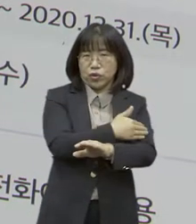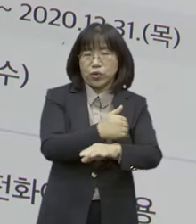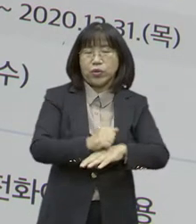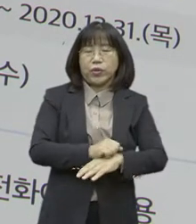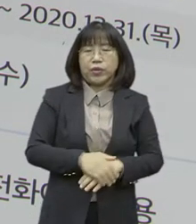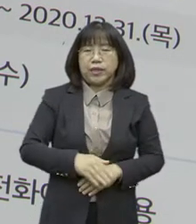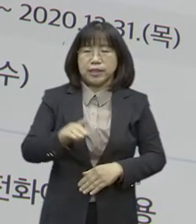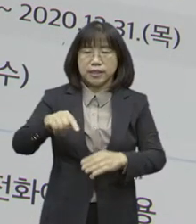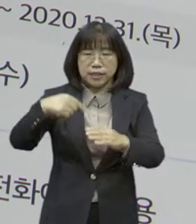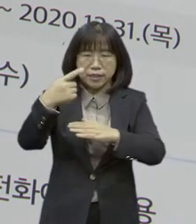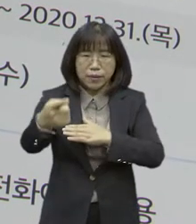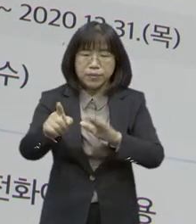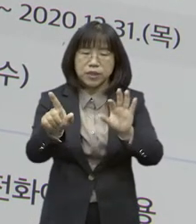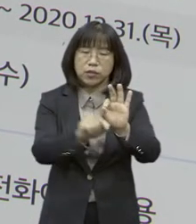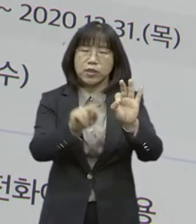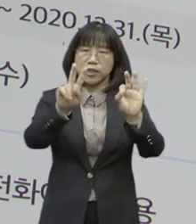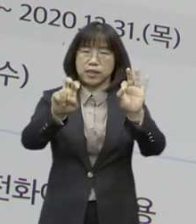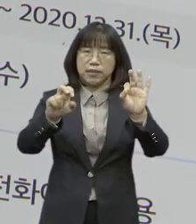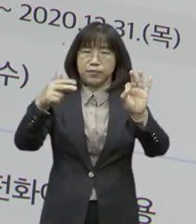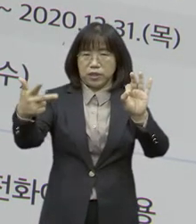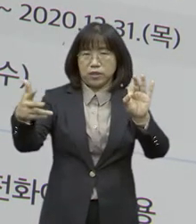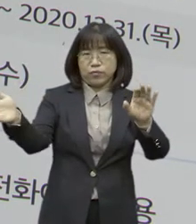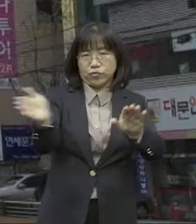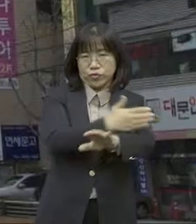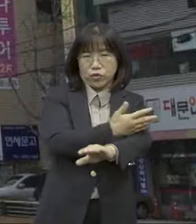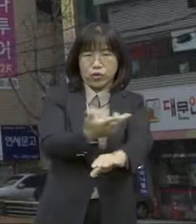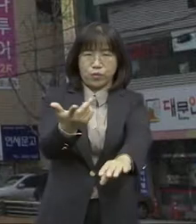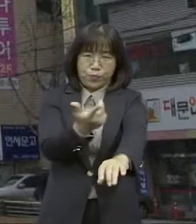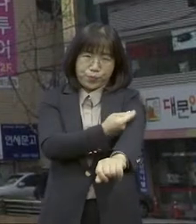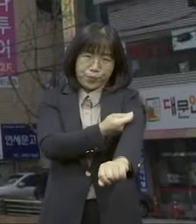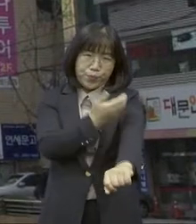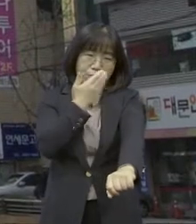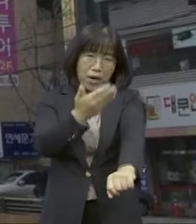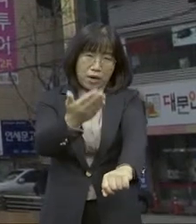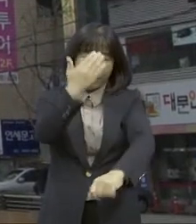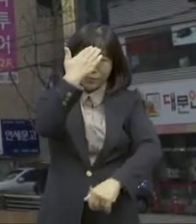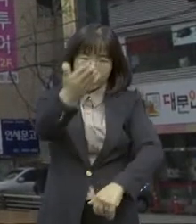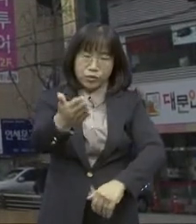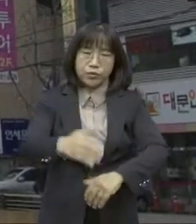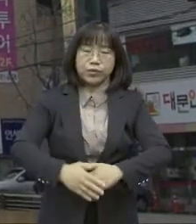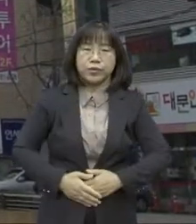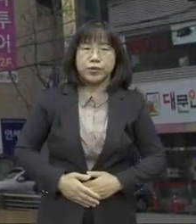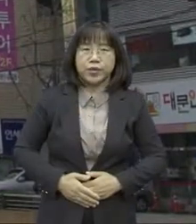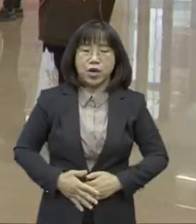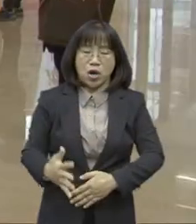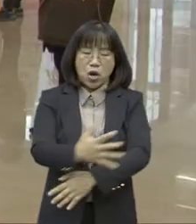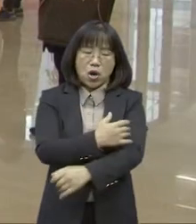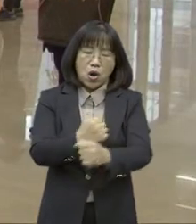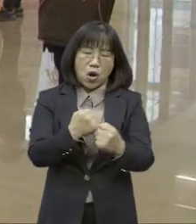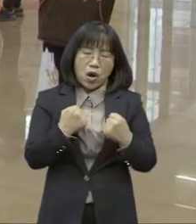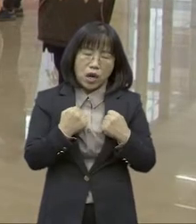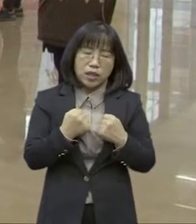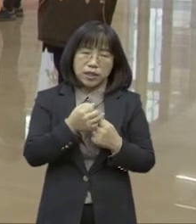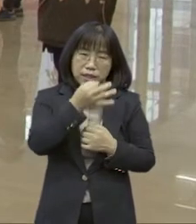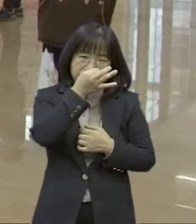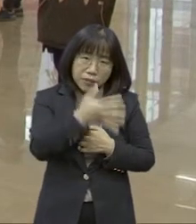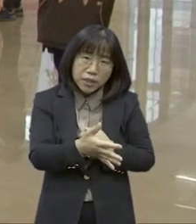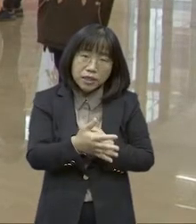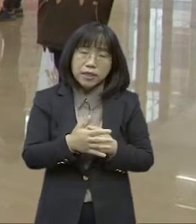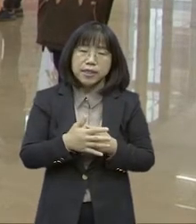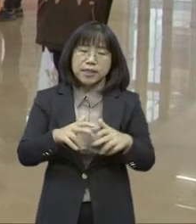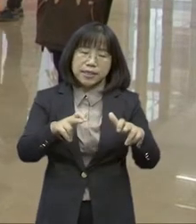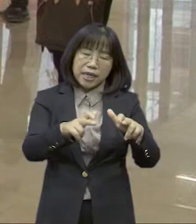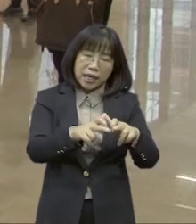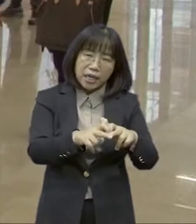62세에서 69세까지는 10월 27일부터 무료 접종을 받을 수 있습니다. 건강 취약계층인